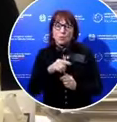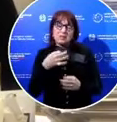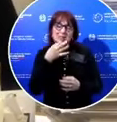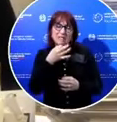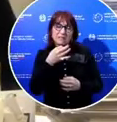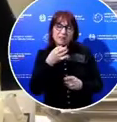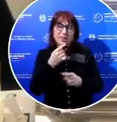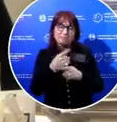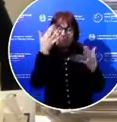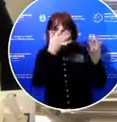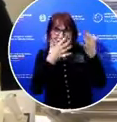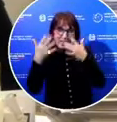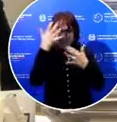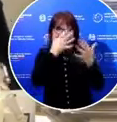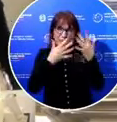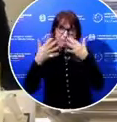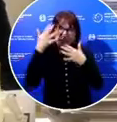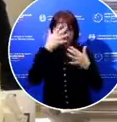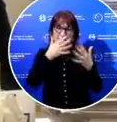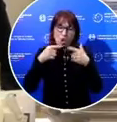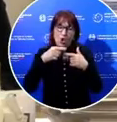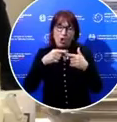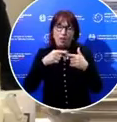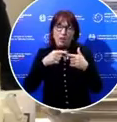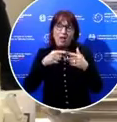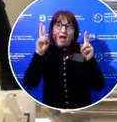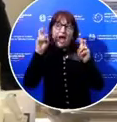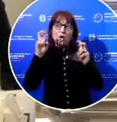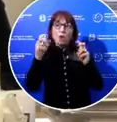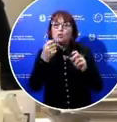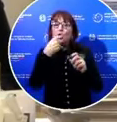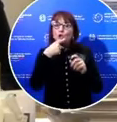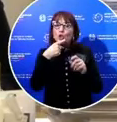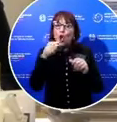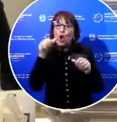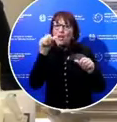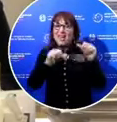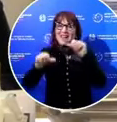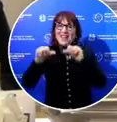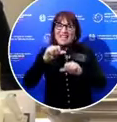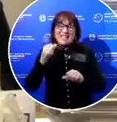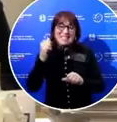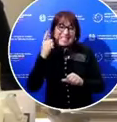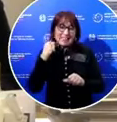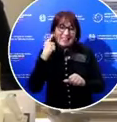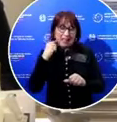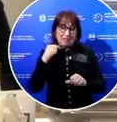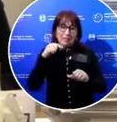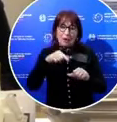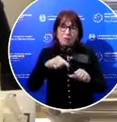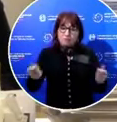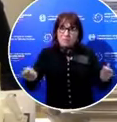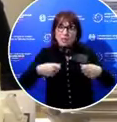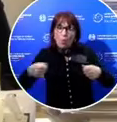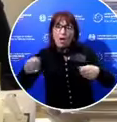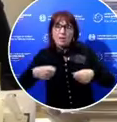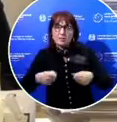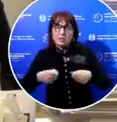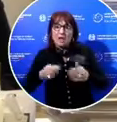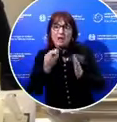deve essere poi riservata alle droghe sintetiche e anche qua il dato dei sequestri mostra